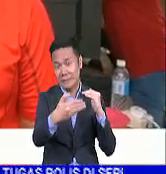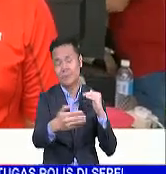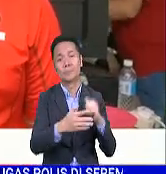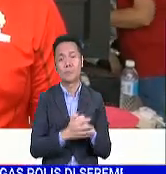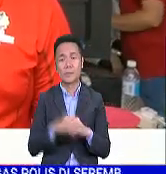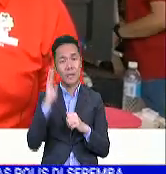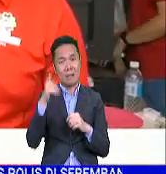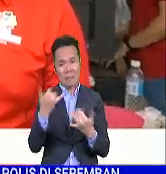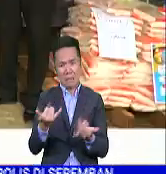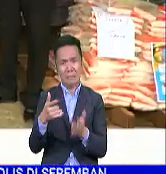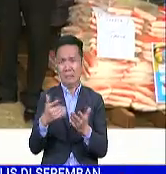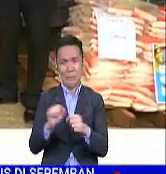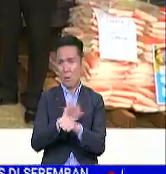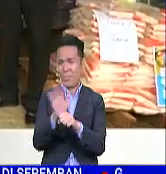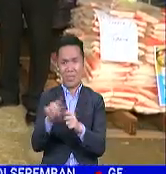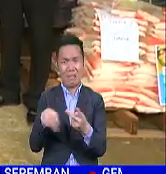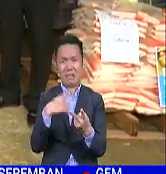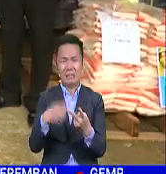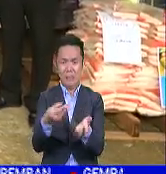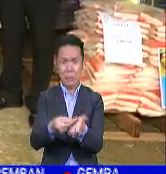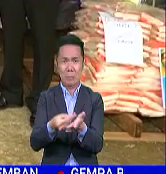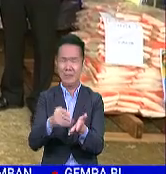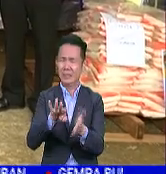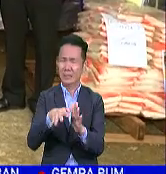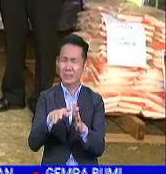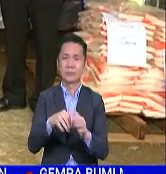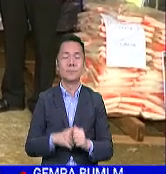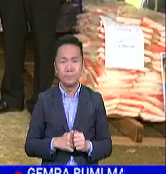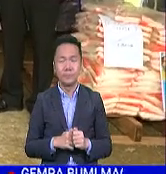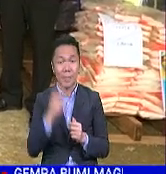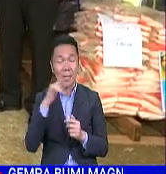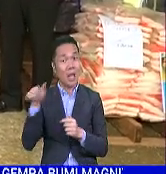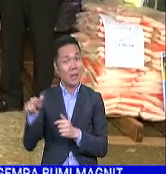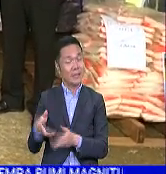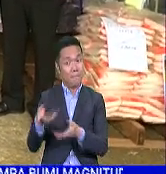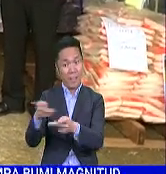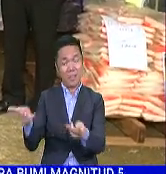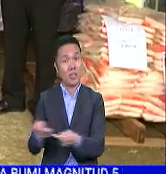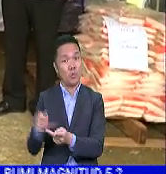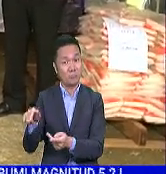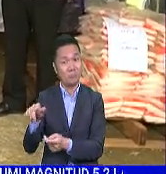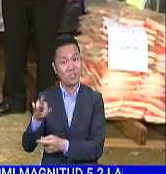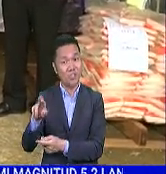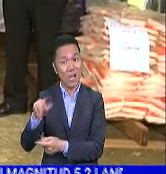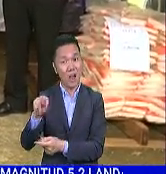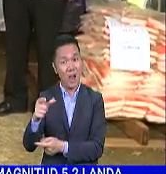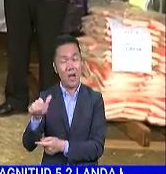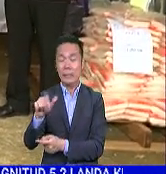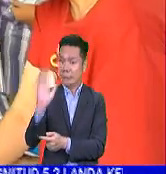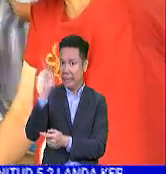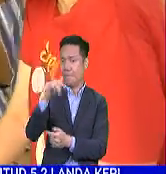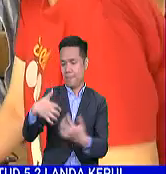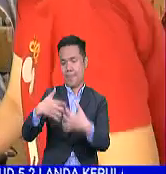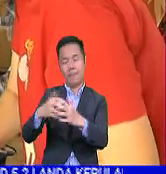juga masalah ekonomi sekarang. PJKM bagi kawasan Parlimen Hulu Rajang dijangka akan diadakan di lokasi seterusnya